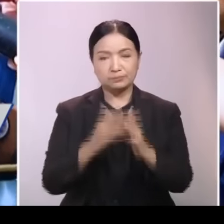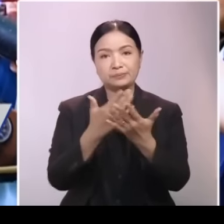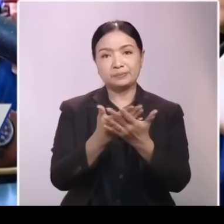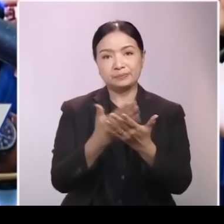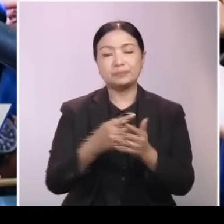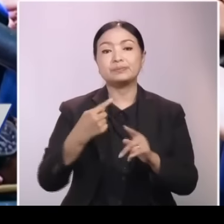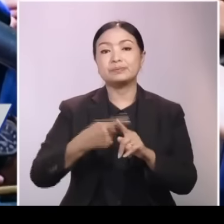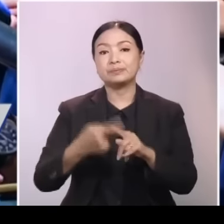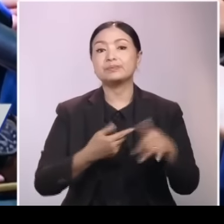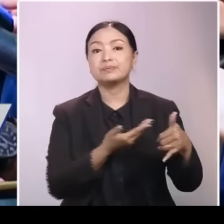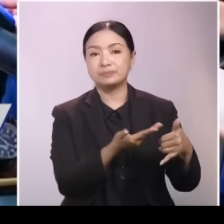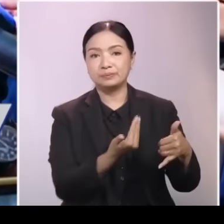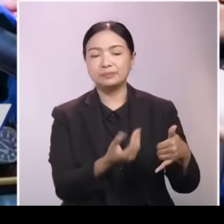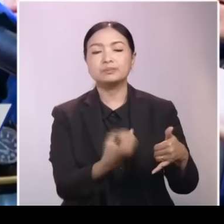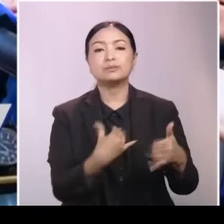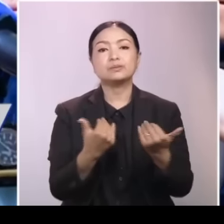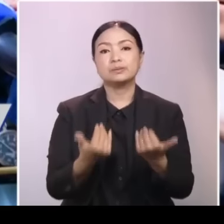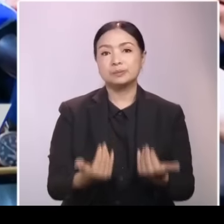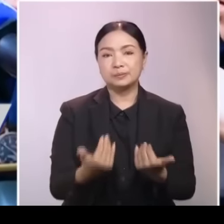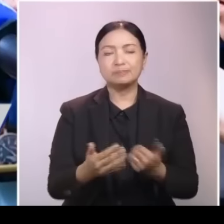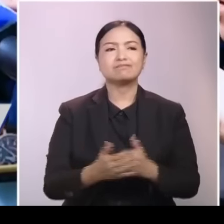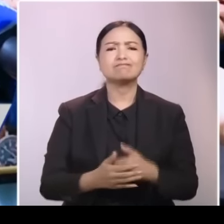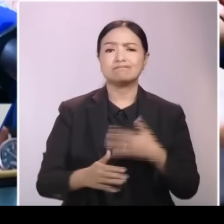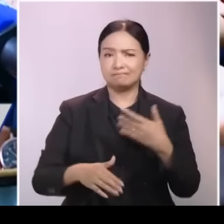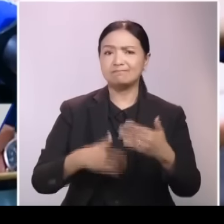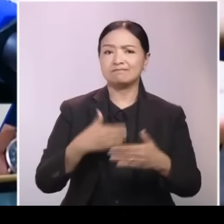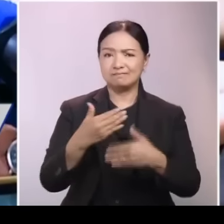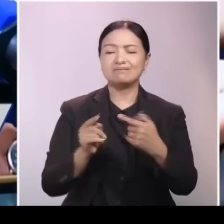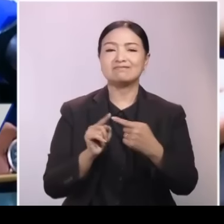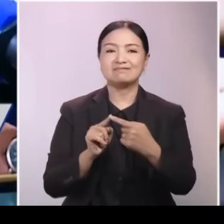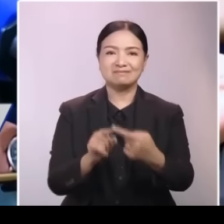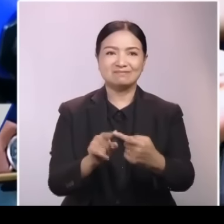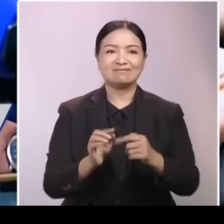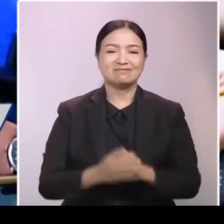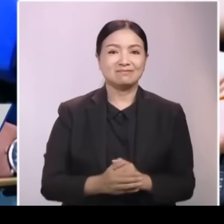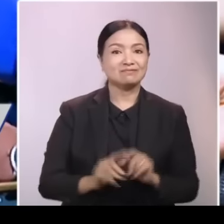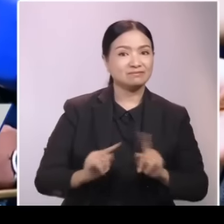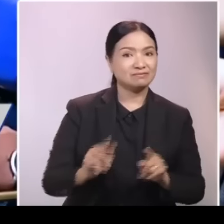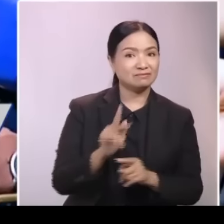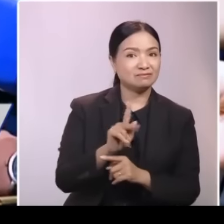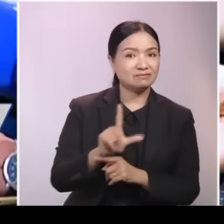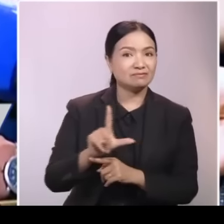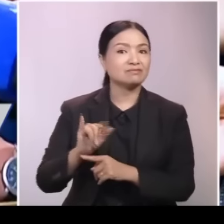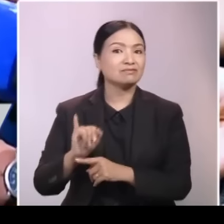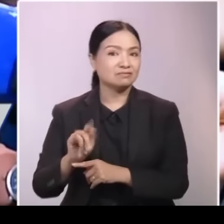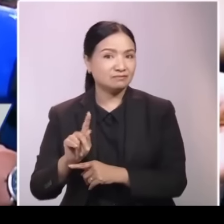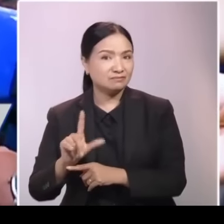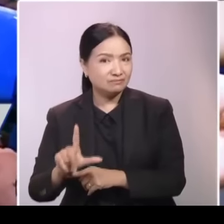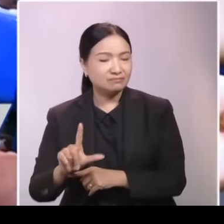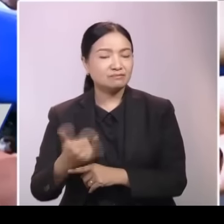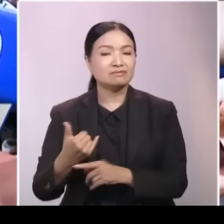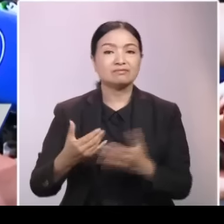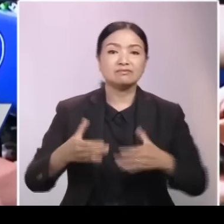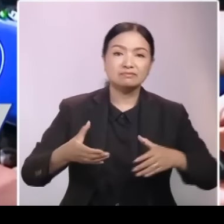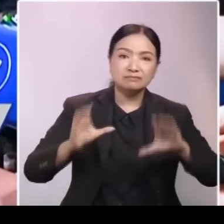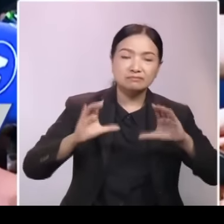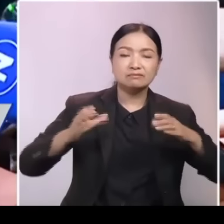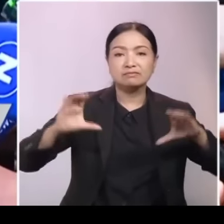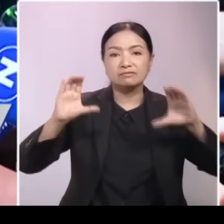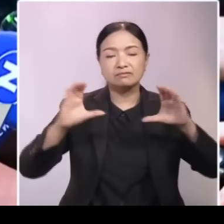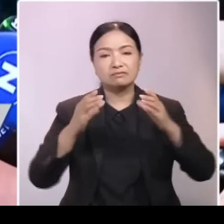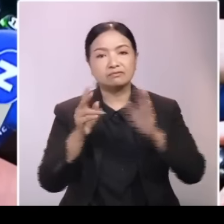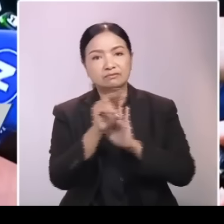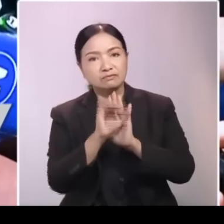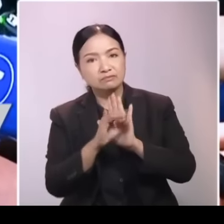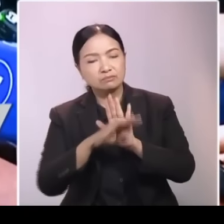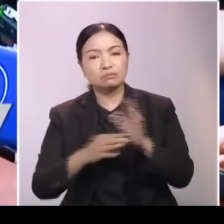ลังค่ะบอกว่าตอนนี้นะคะยังคงเดินหน้าต่อละค่ะแต่เมื่อกลไกการเลือกนายกรัฐมนตรีการตั้งรัฐบาลการแถลงนโยบายของรั